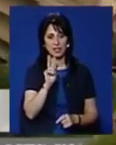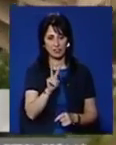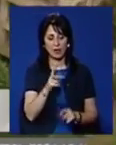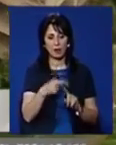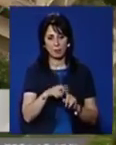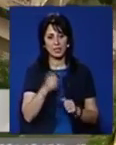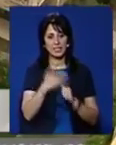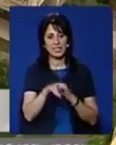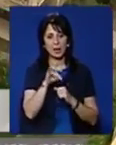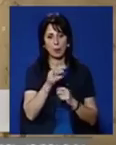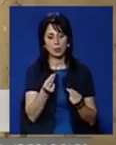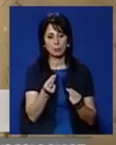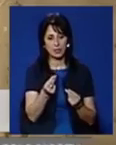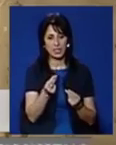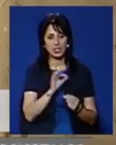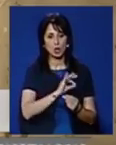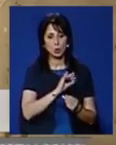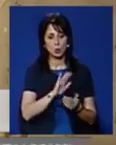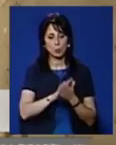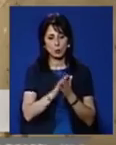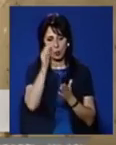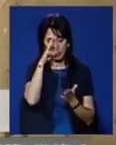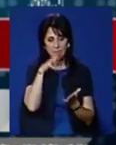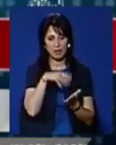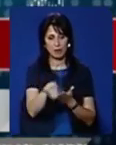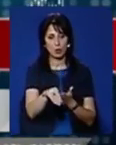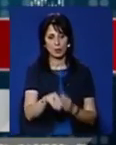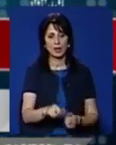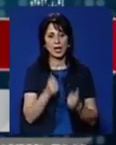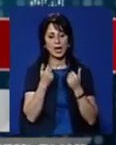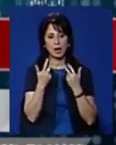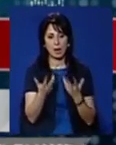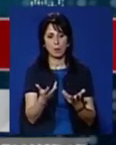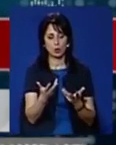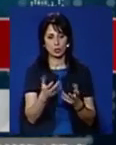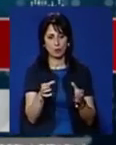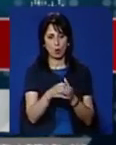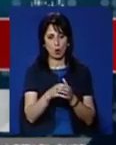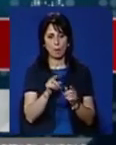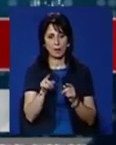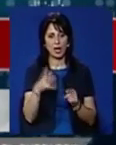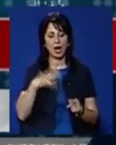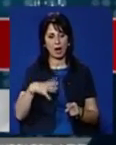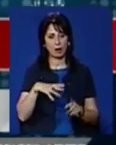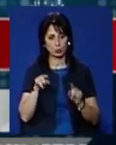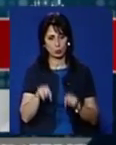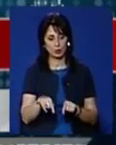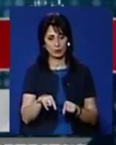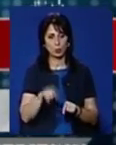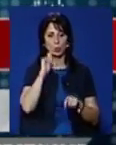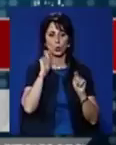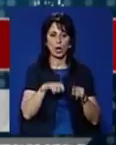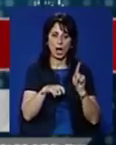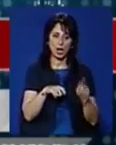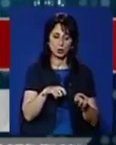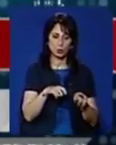ამჟამად ცენტრ-პოინტის ფინანსურ და იურიდიულ მდგომარეობას სწავლობს. რამოდენიმე კომპანია ქართულიც და